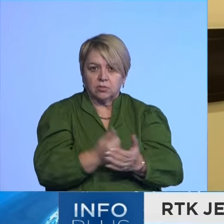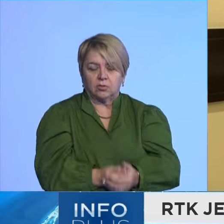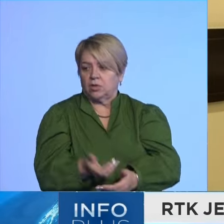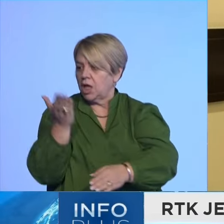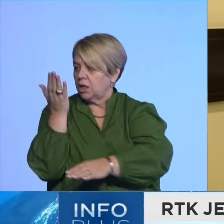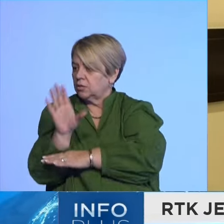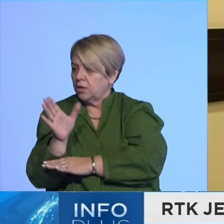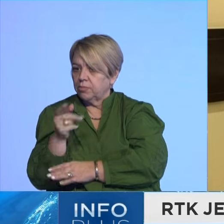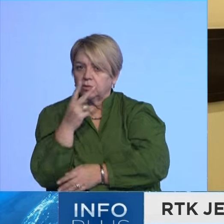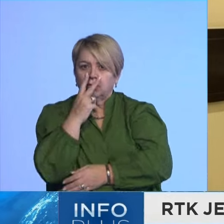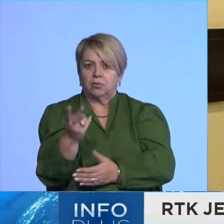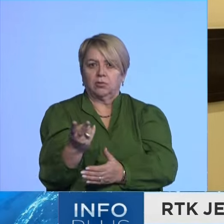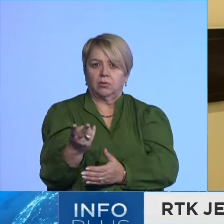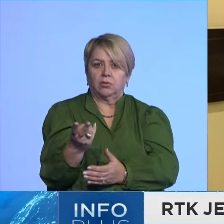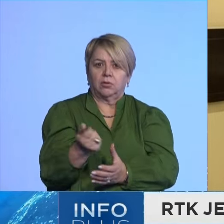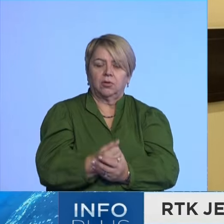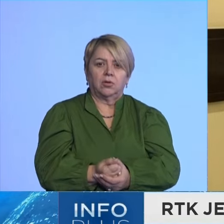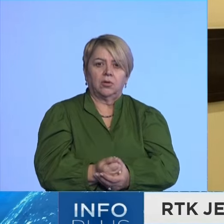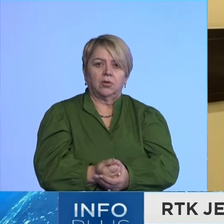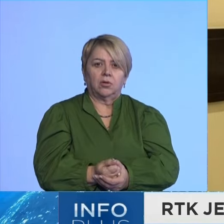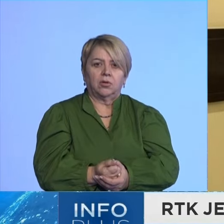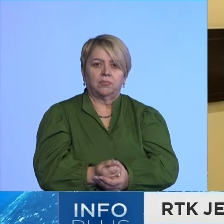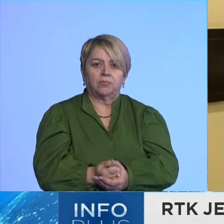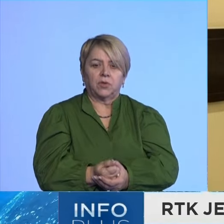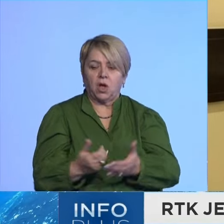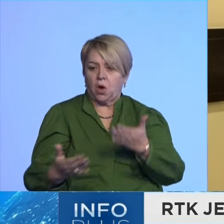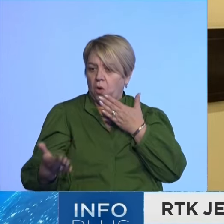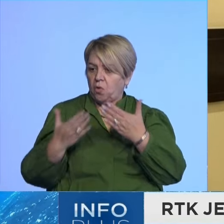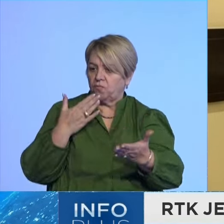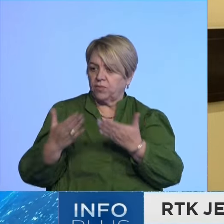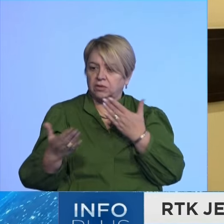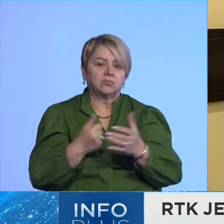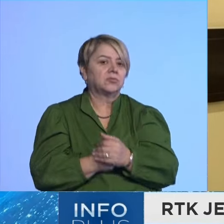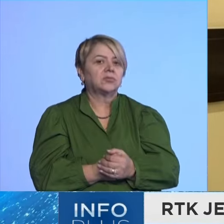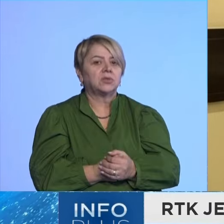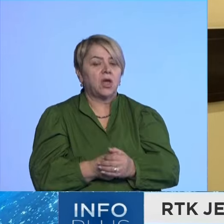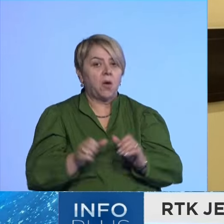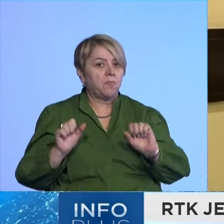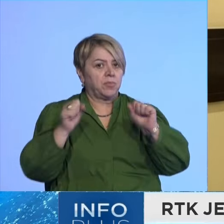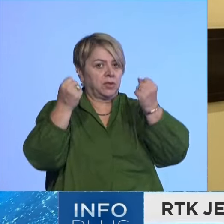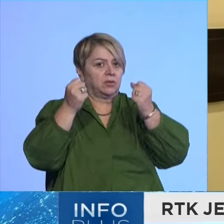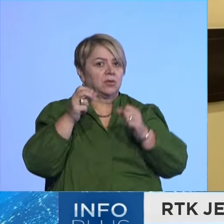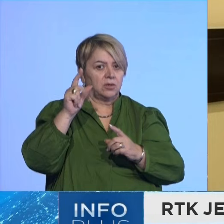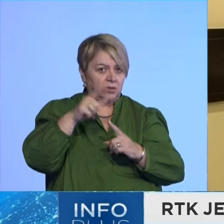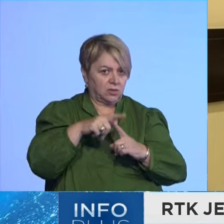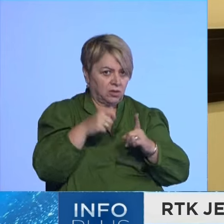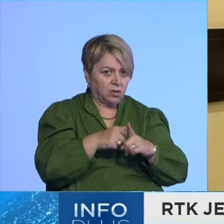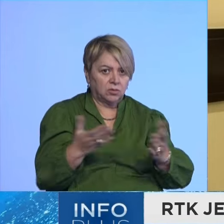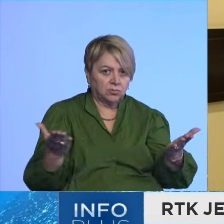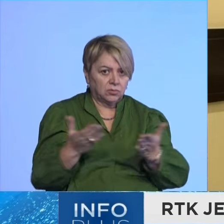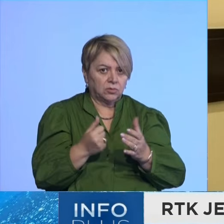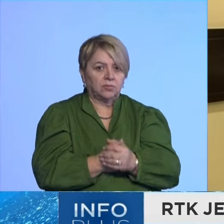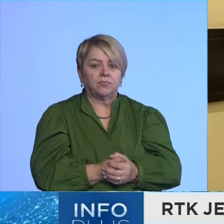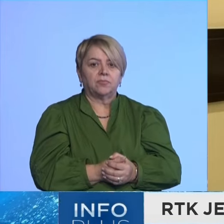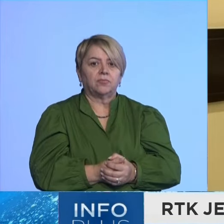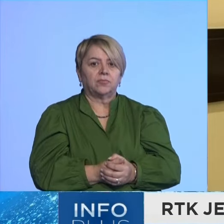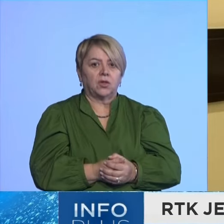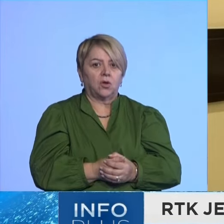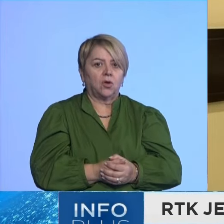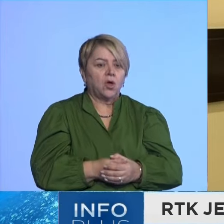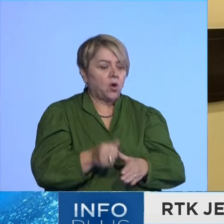deputetet të mbajnë një konferenca ose protest ndaj RTK-s pse se ka transmituar